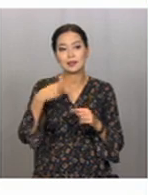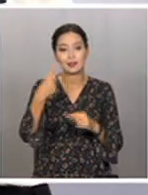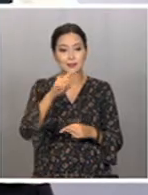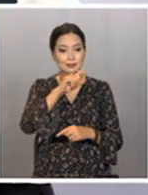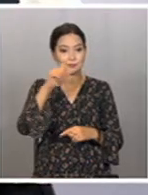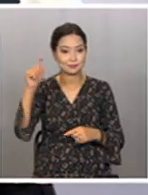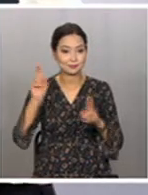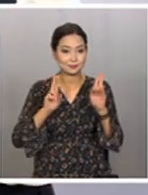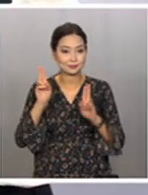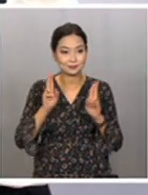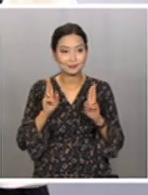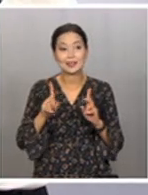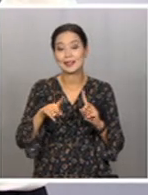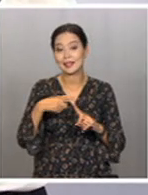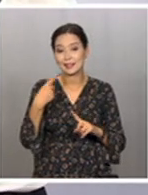береді. Келесі